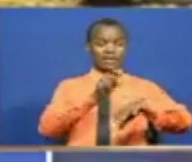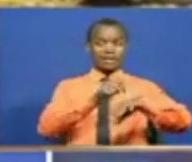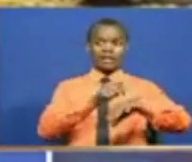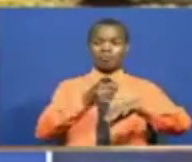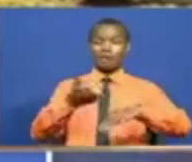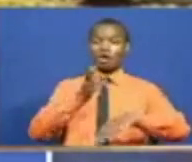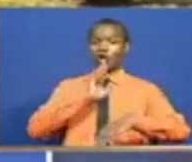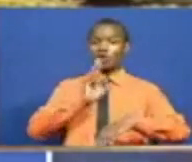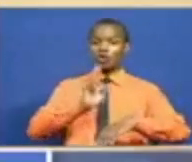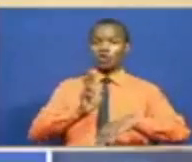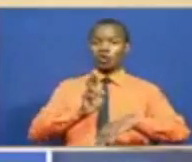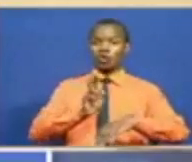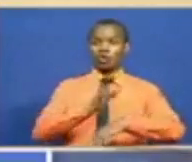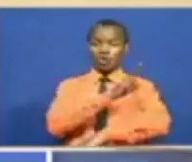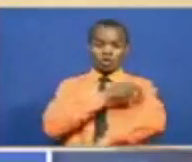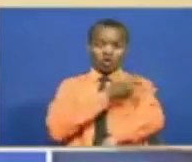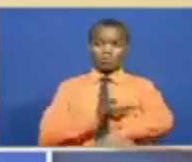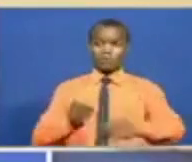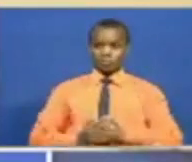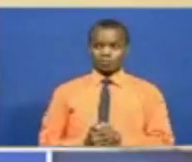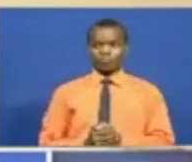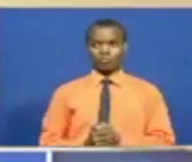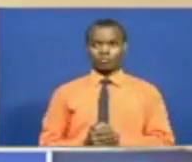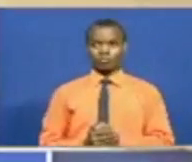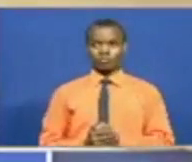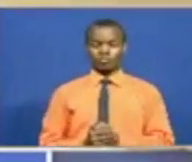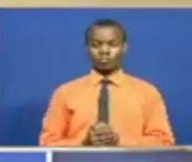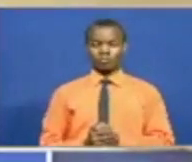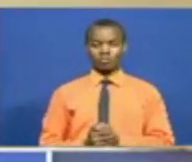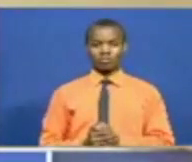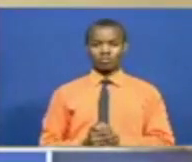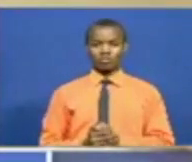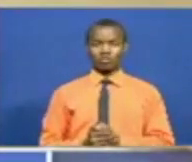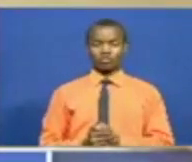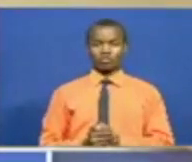hapa Rural Subjects Hospital. Timothy Kipnusu for Channel One News.